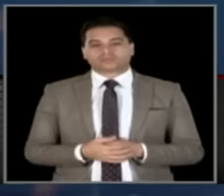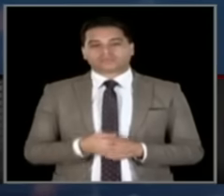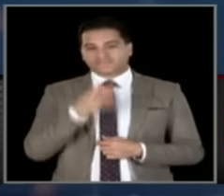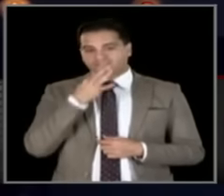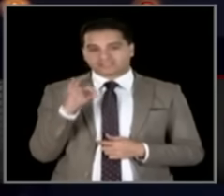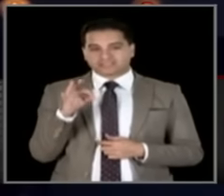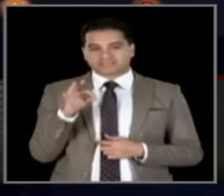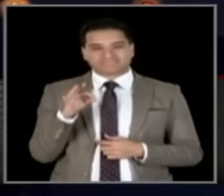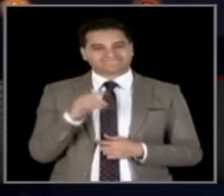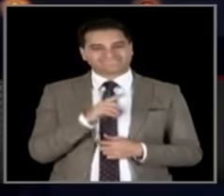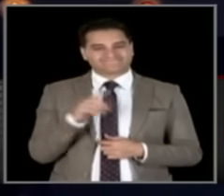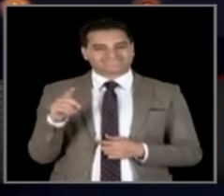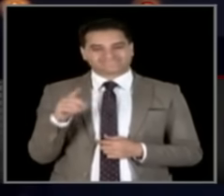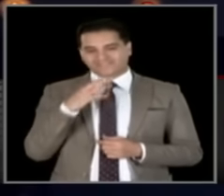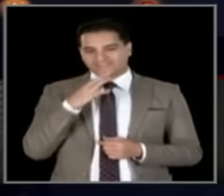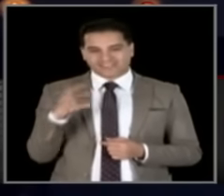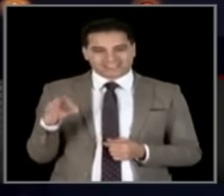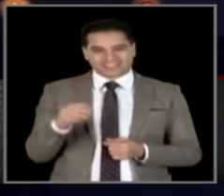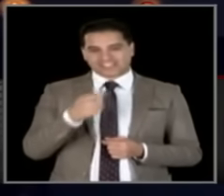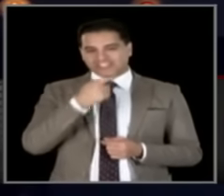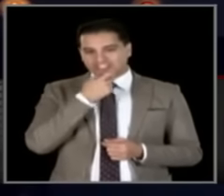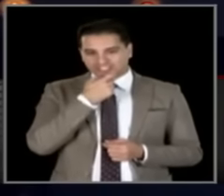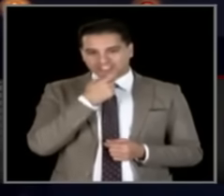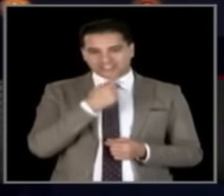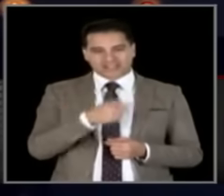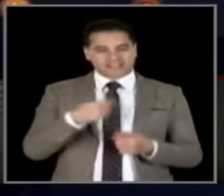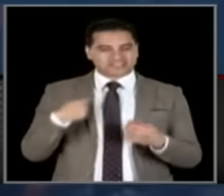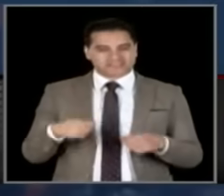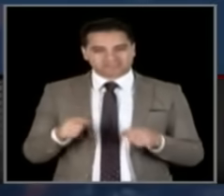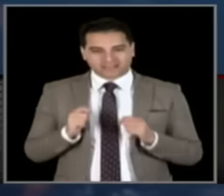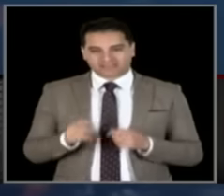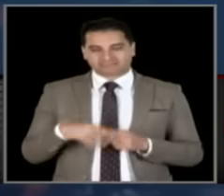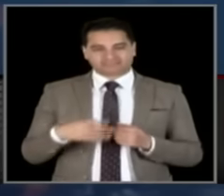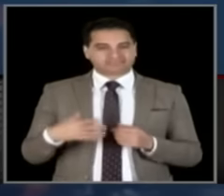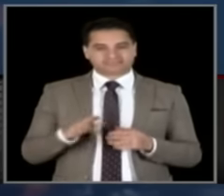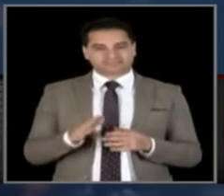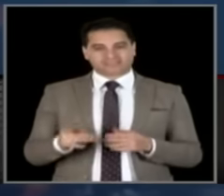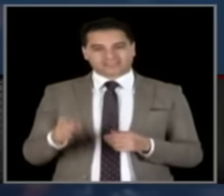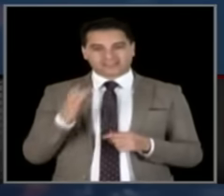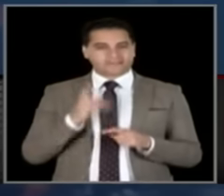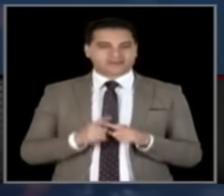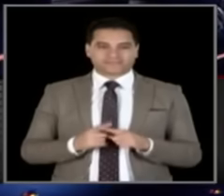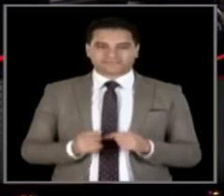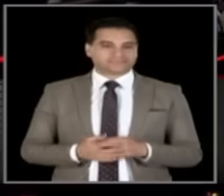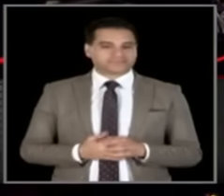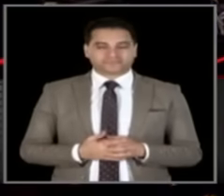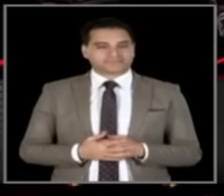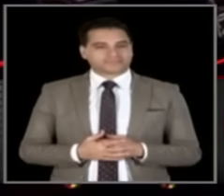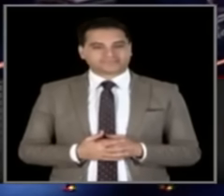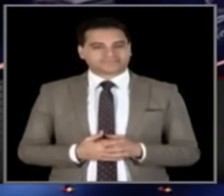الفرنسية؟ ولا الفرنسية ولا الإنجليزية ولا الإسبانية. إجابة خاطئة.